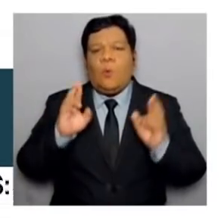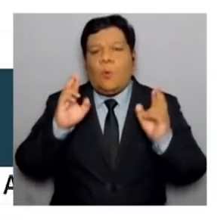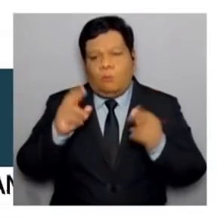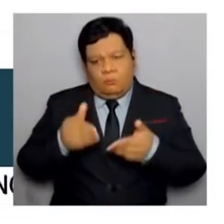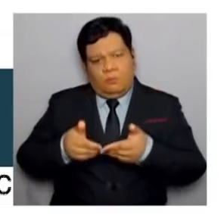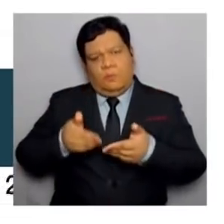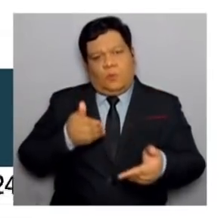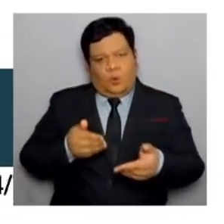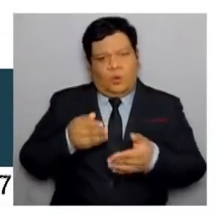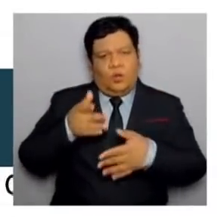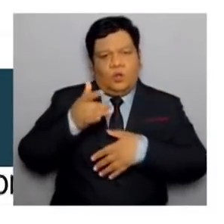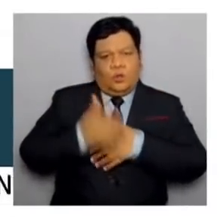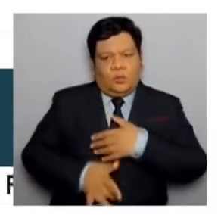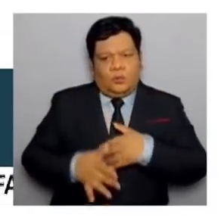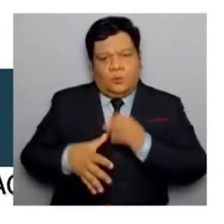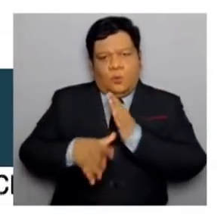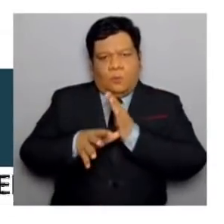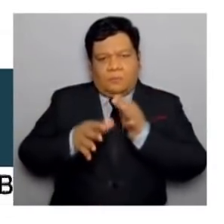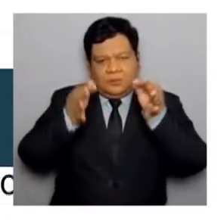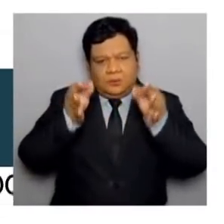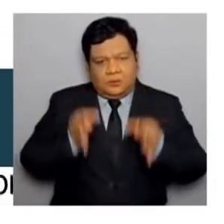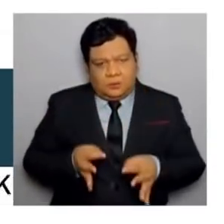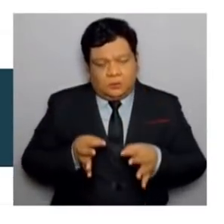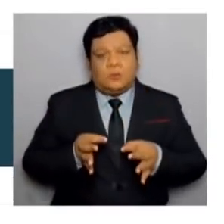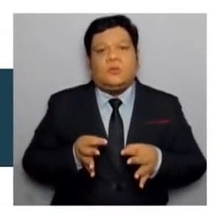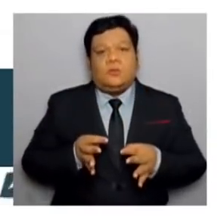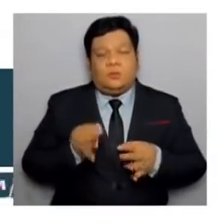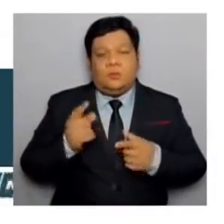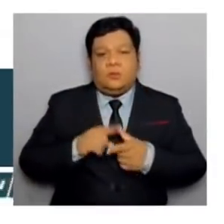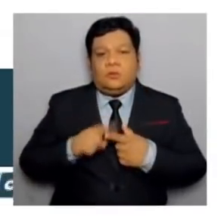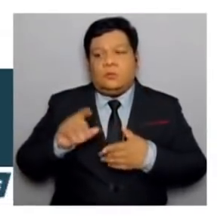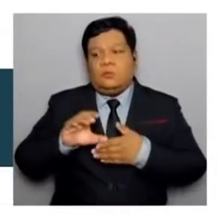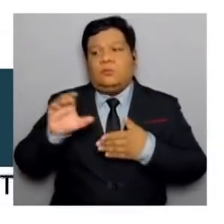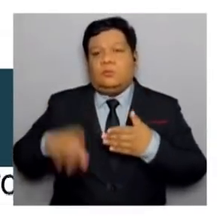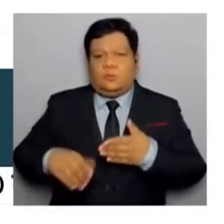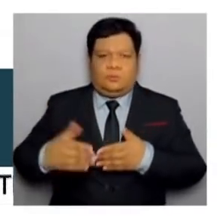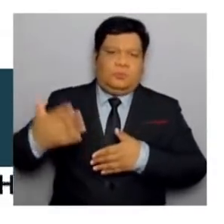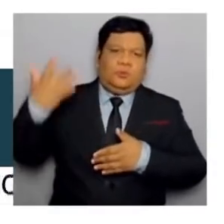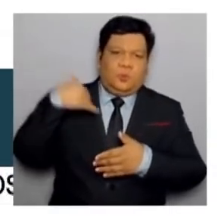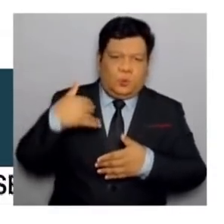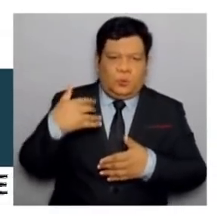sana yung pag-decide nito at sana natapos na ito way before